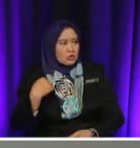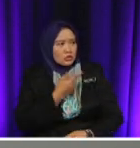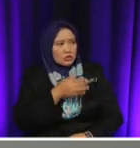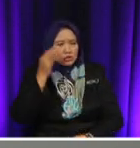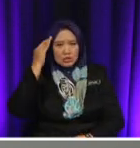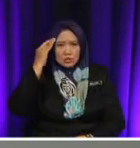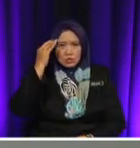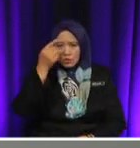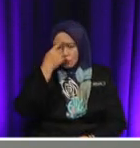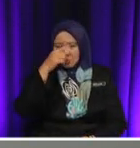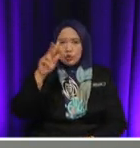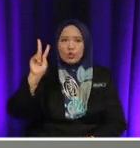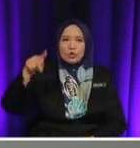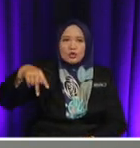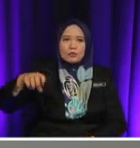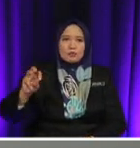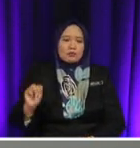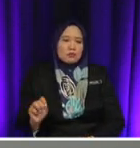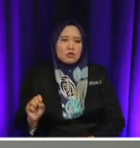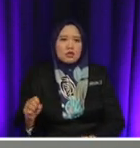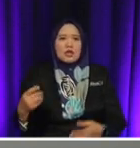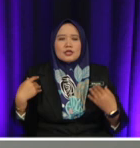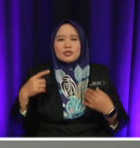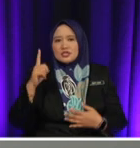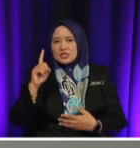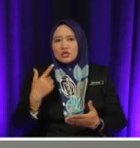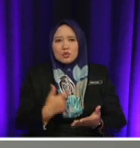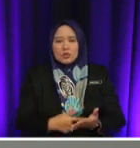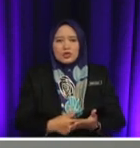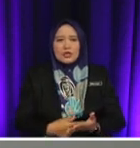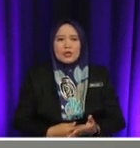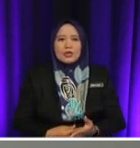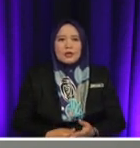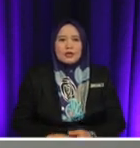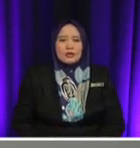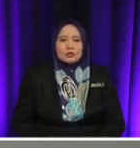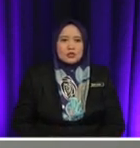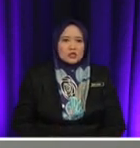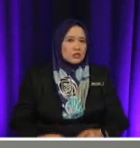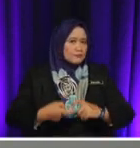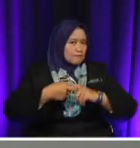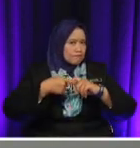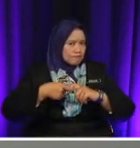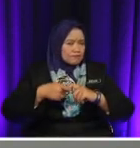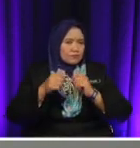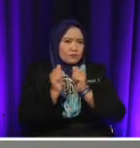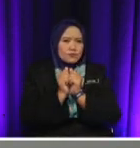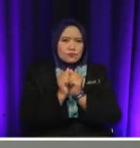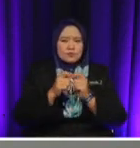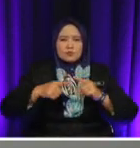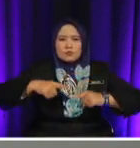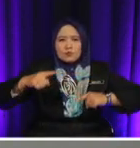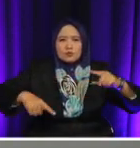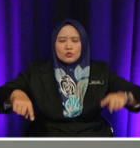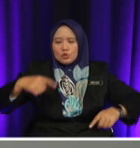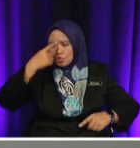okey selain daripada pemboleh ubah kita ada satu lagi iaitu yang berkait dengan pembolehubah di mana untuk kita buat pembuat